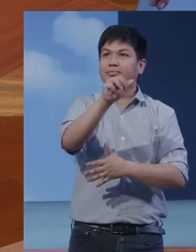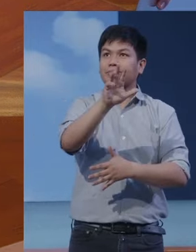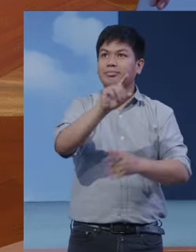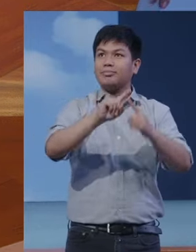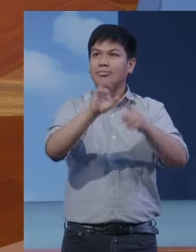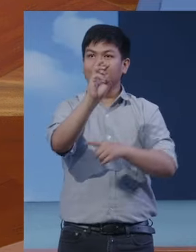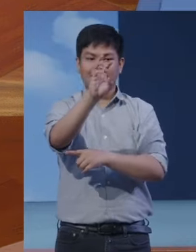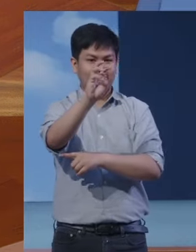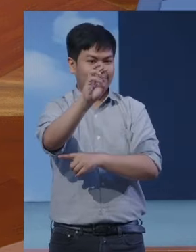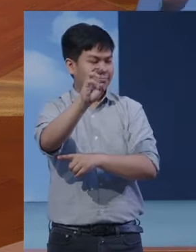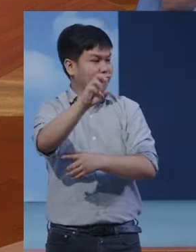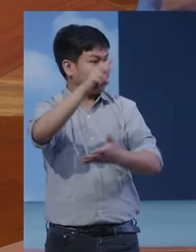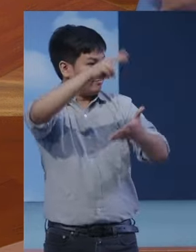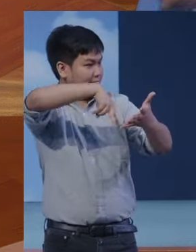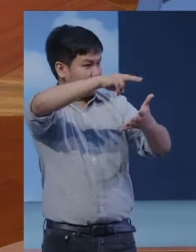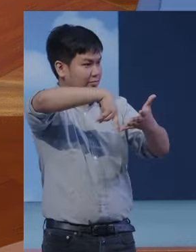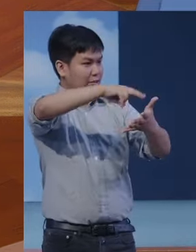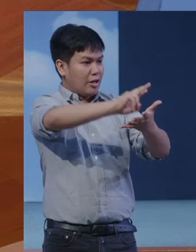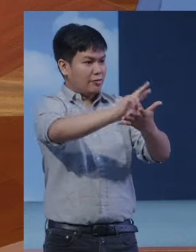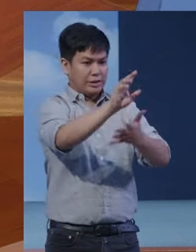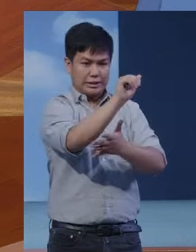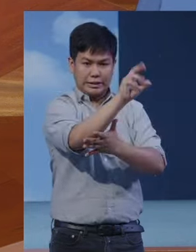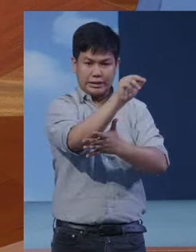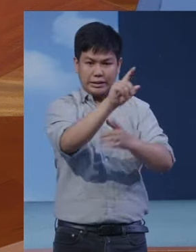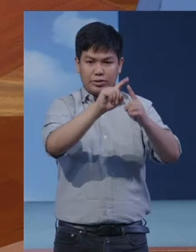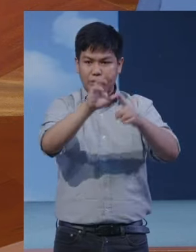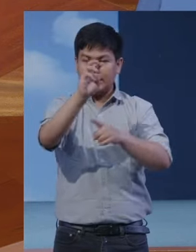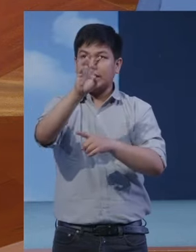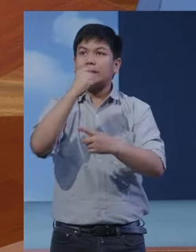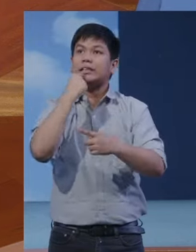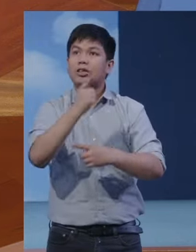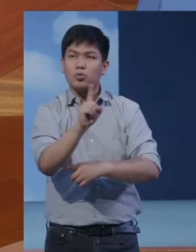verse Basahin ko verse 13 hanggang